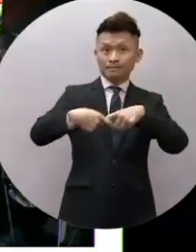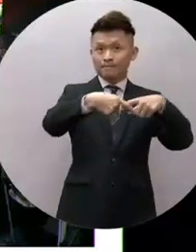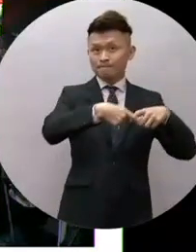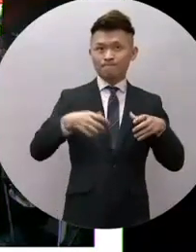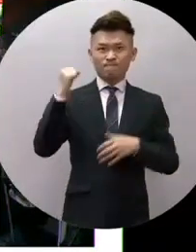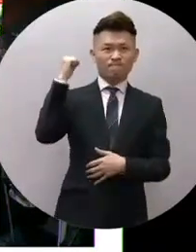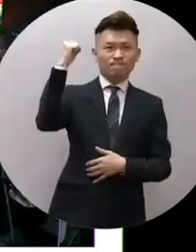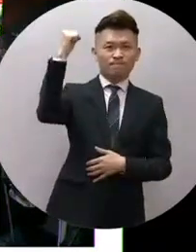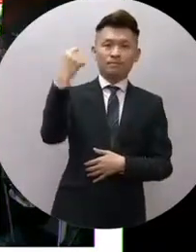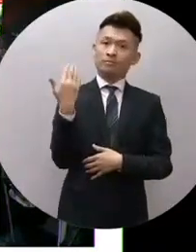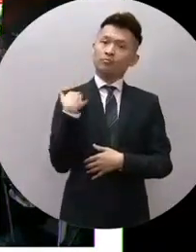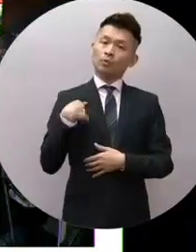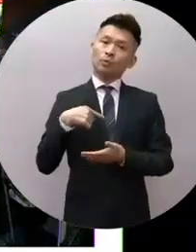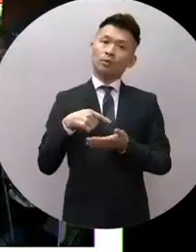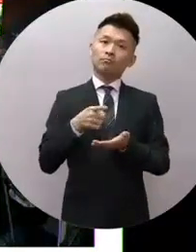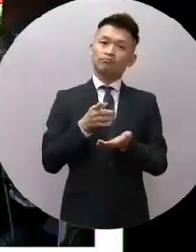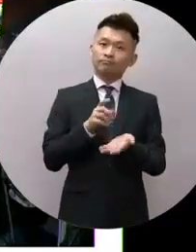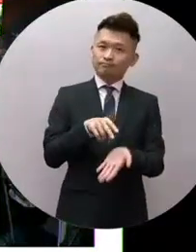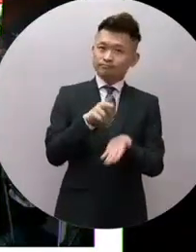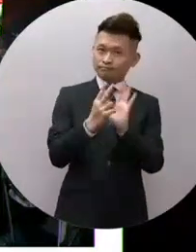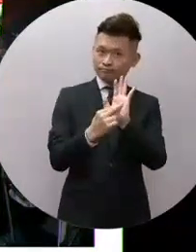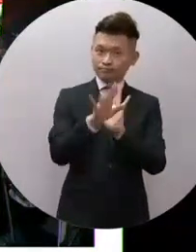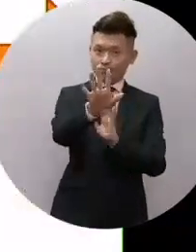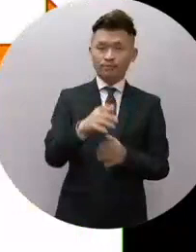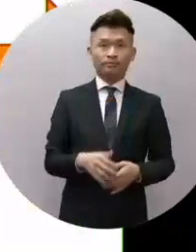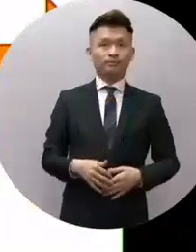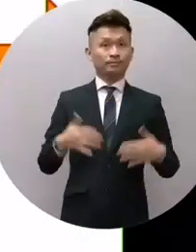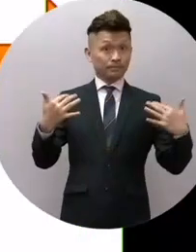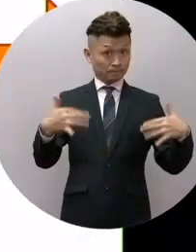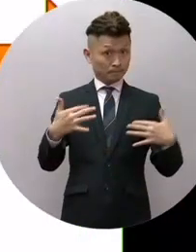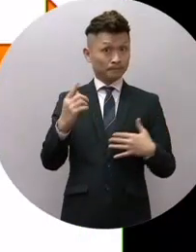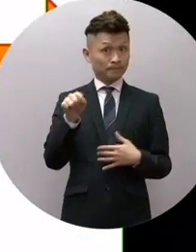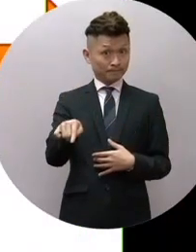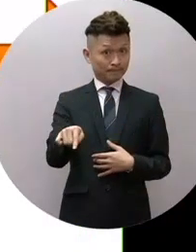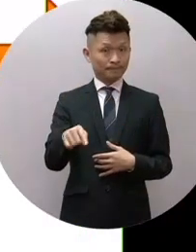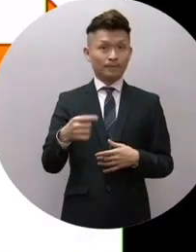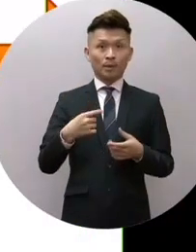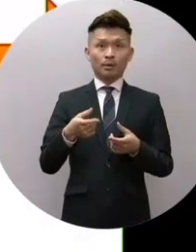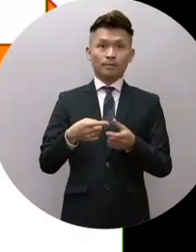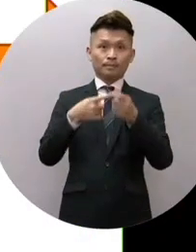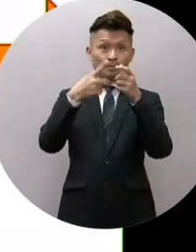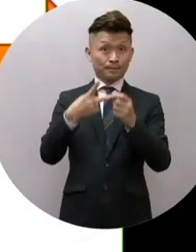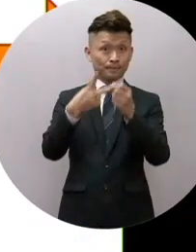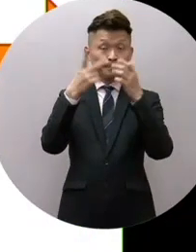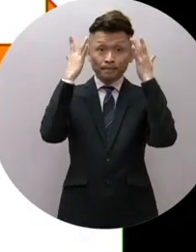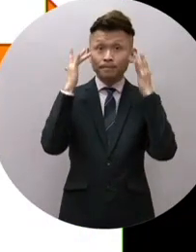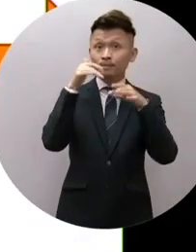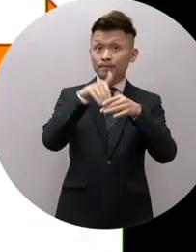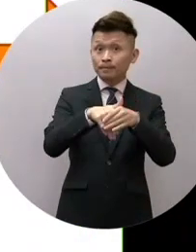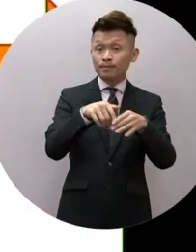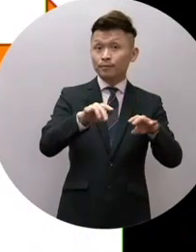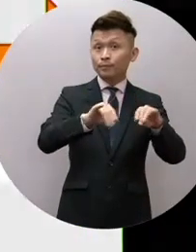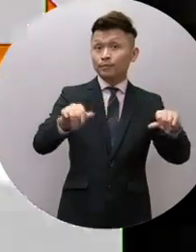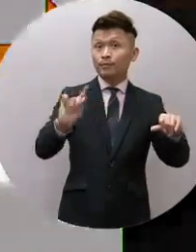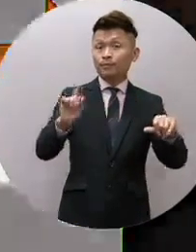这个我之前咨询的时候都有说过。好，现在是现在存在的一个问题，我现在回过头来讲第二个在南投县的土地的问题，就